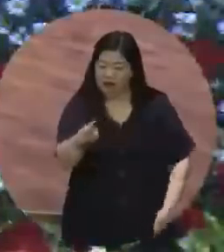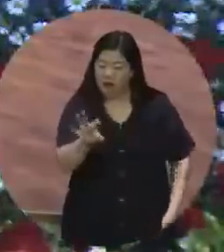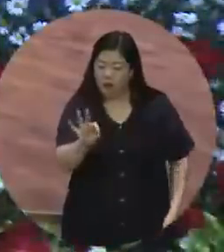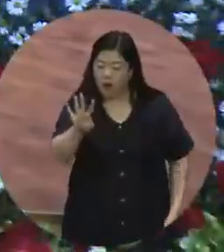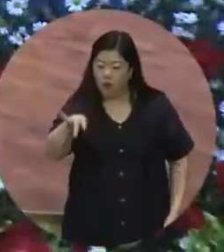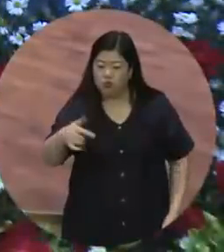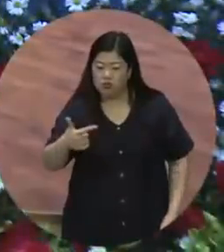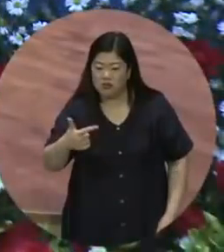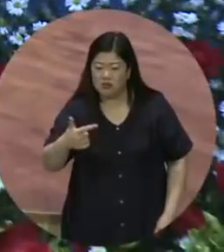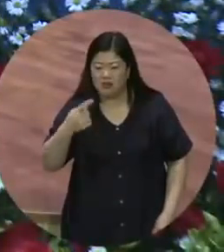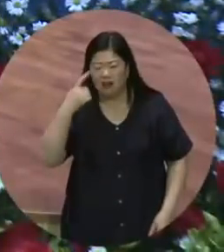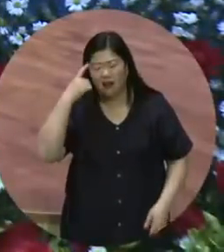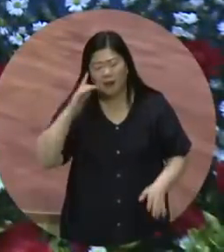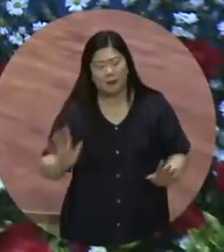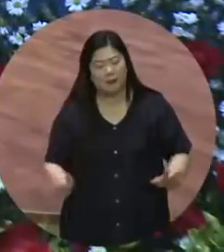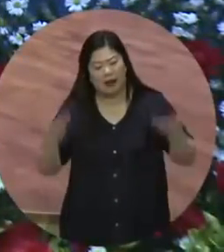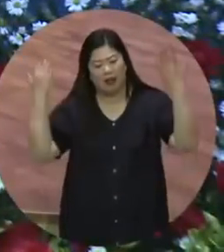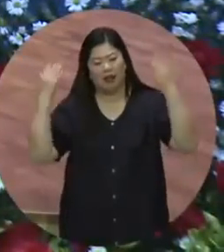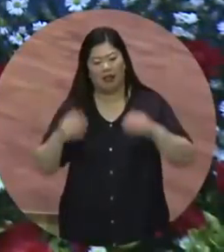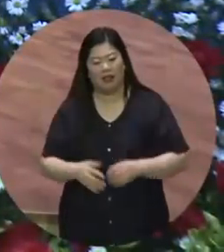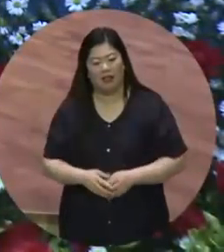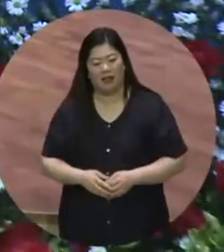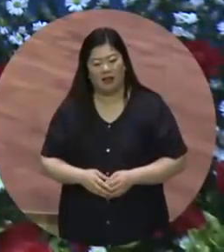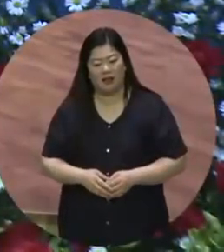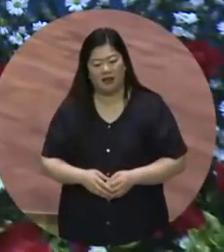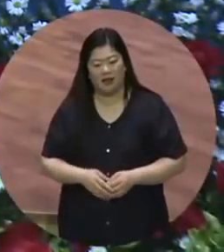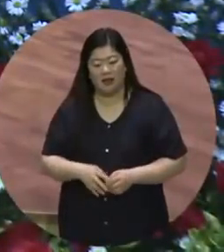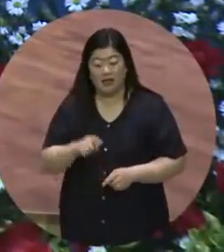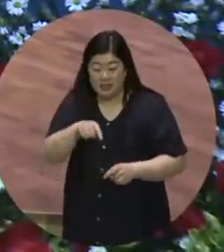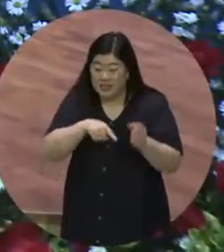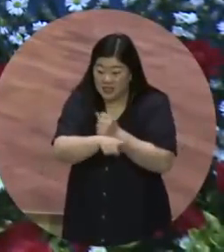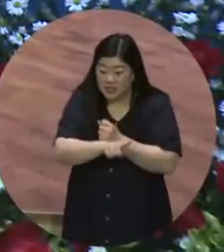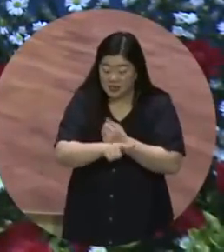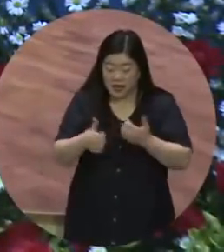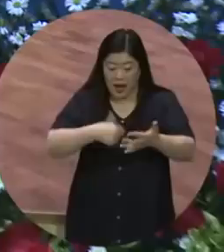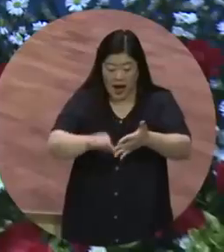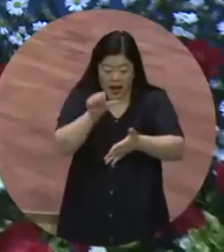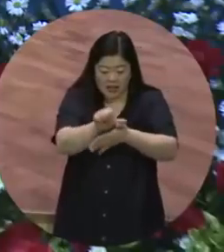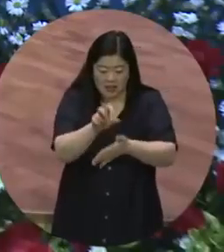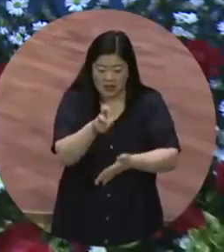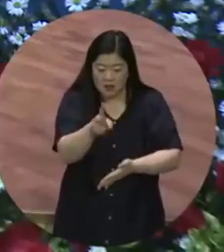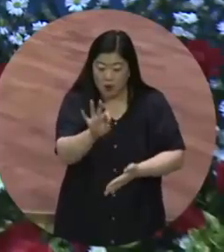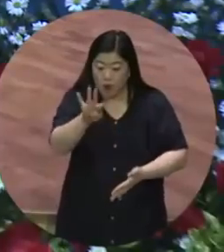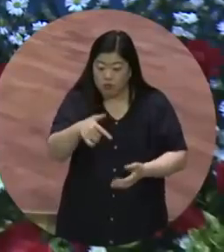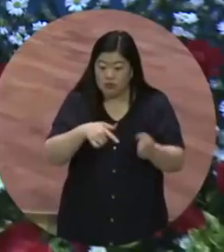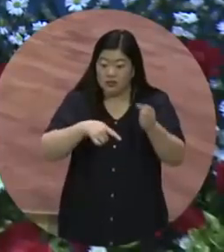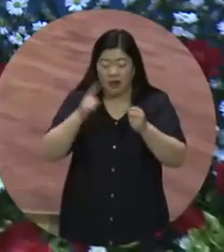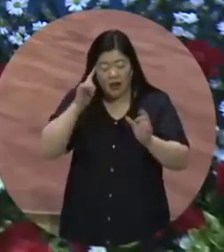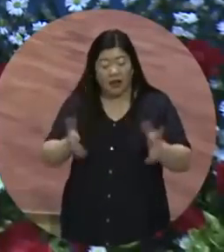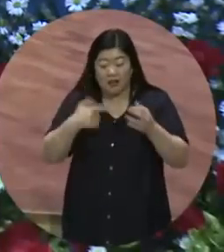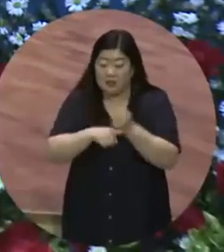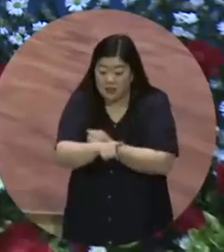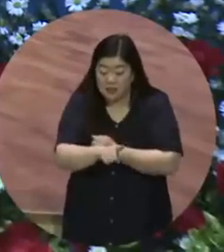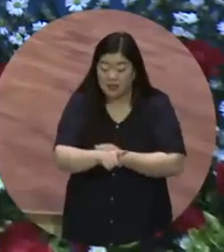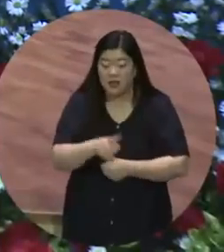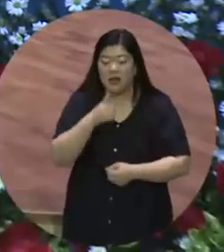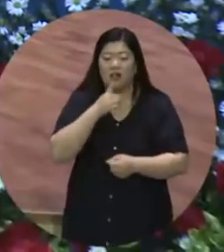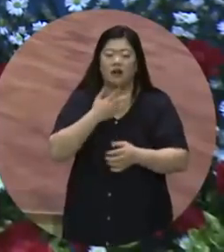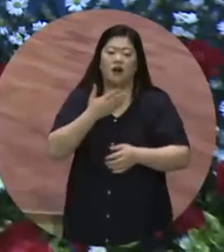여겼더라. 에서가 언약을 가볍게 이겼더라. 하나님의 말씀을 가볍게 이겼더라. 이게 핵심이에요.